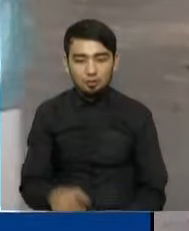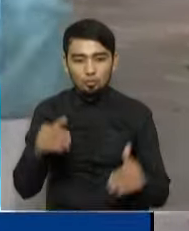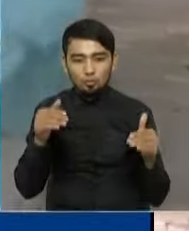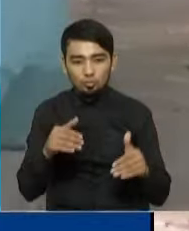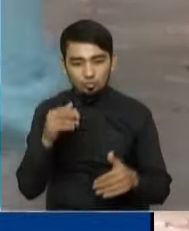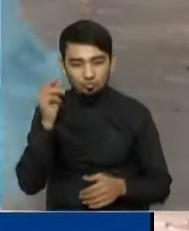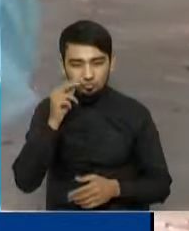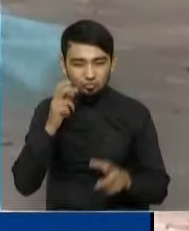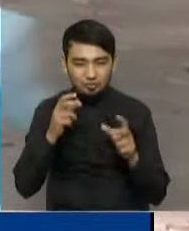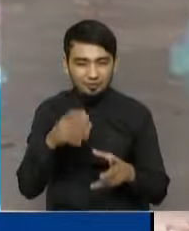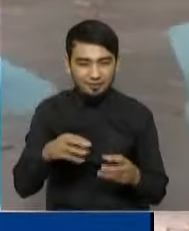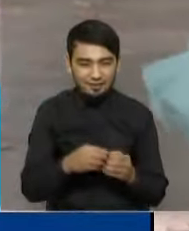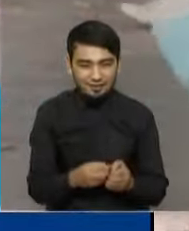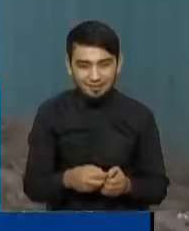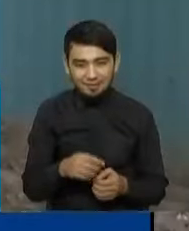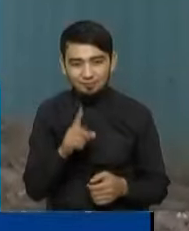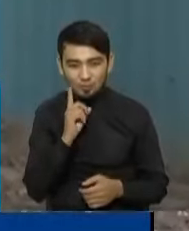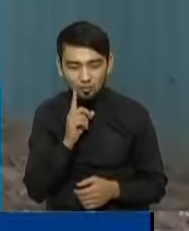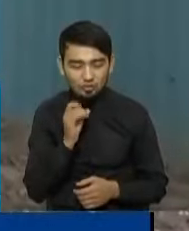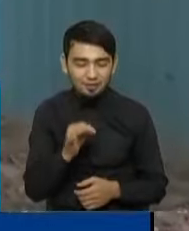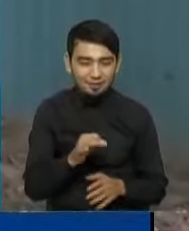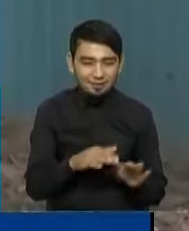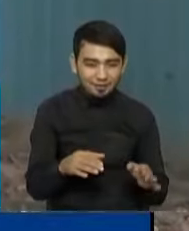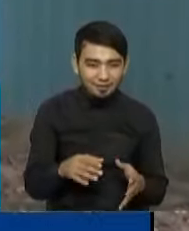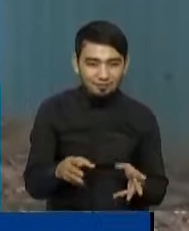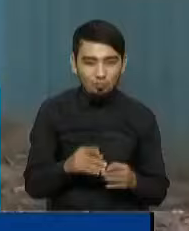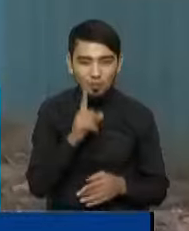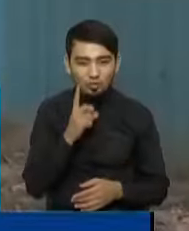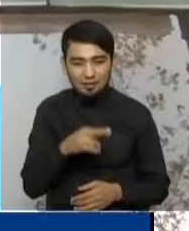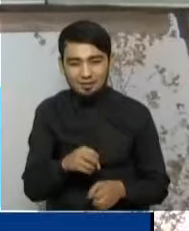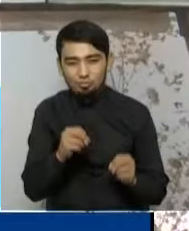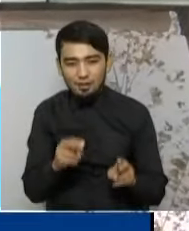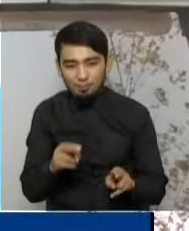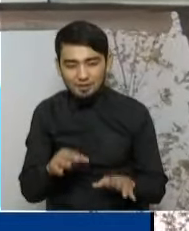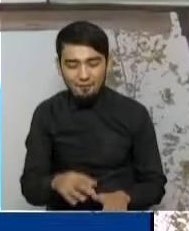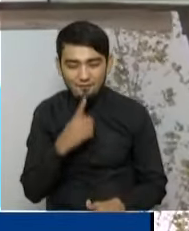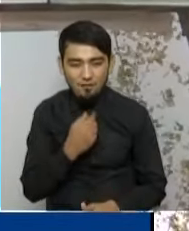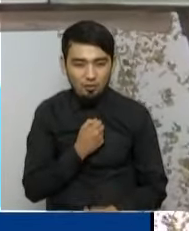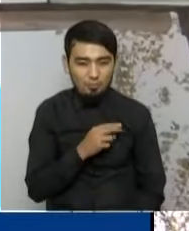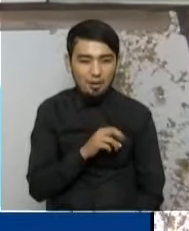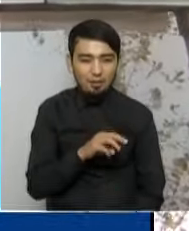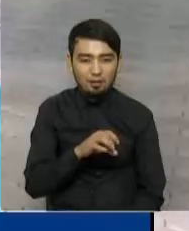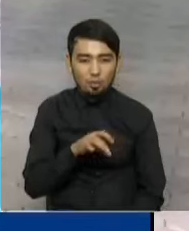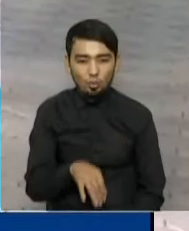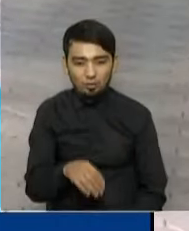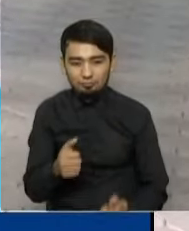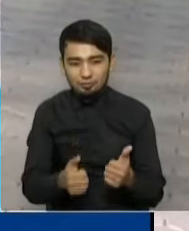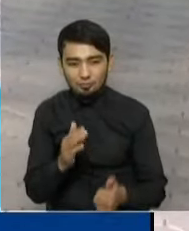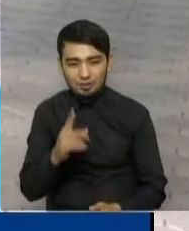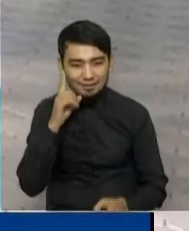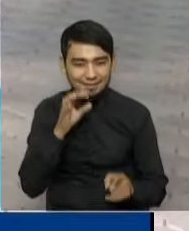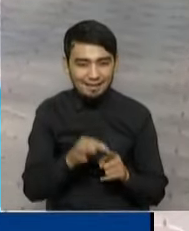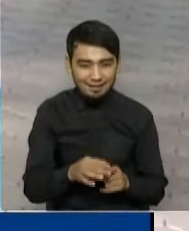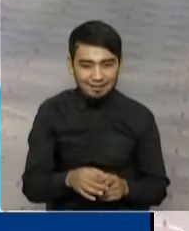Студенттер атамекен балалар мен жасөспірімдер орталығында бас қосып әскери патриоттық ойындарда сынға түсті. Мақсат жастарды